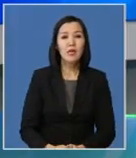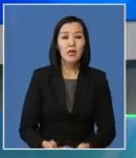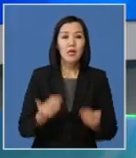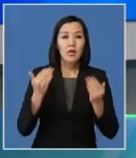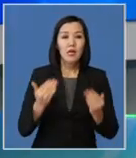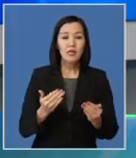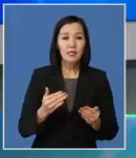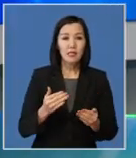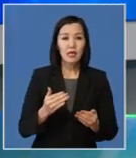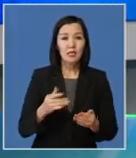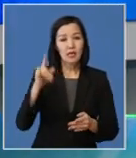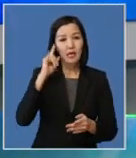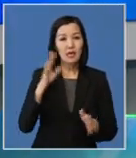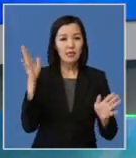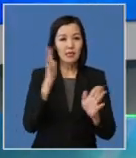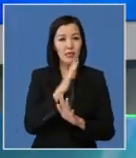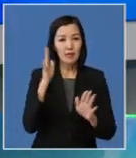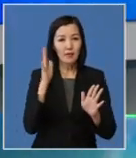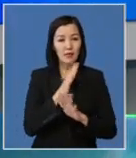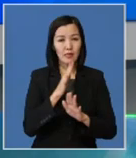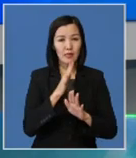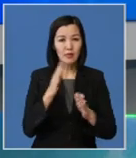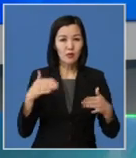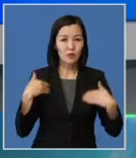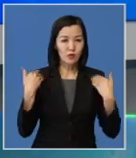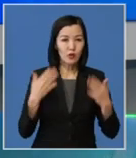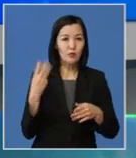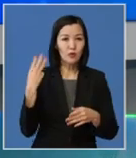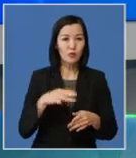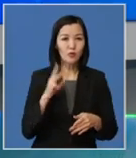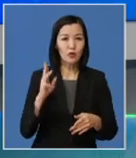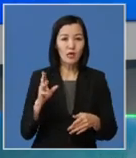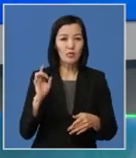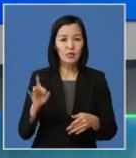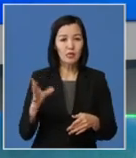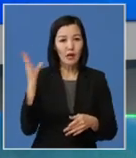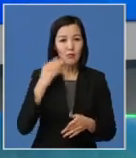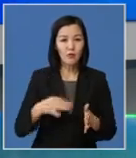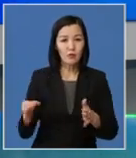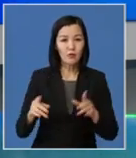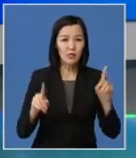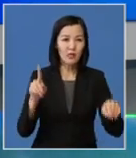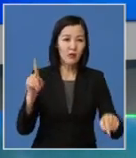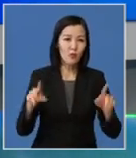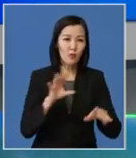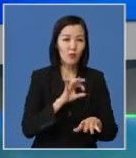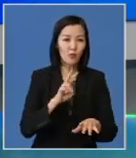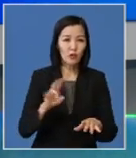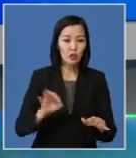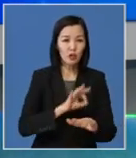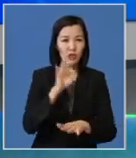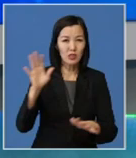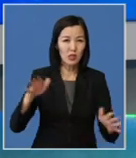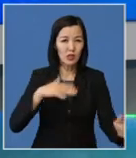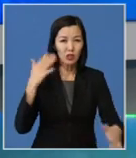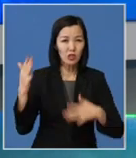Хабар соңында назарларыңызға Қазгидромет мамандарының мәліметін ұсынамыз. 30 қаңтарда Алматы облысының кей жерлерінде оңтүстік шығыстан соғатын